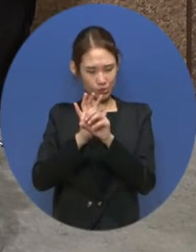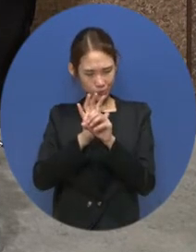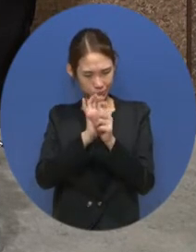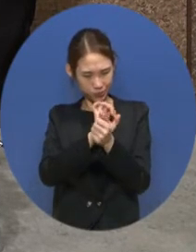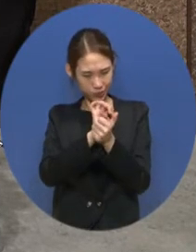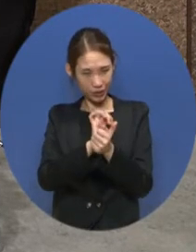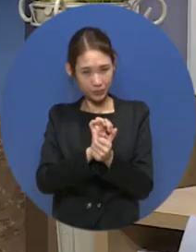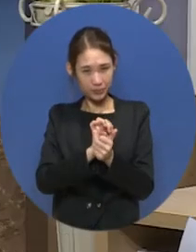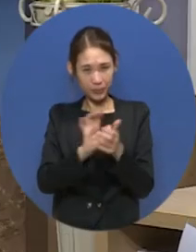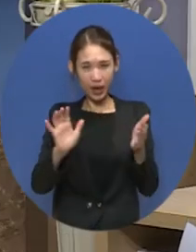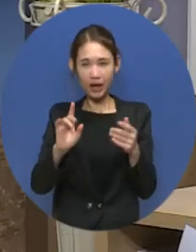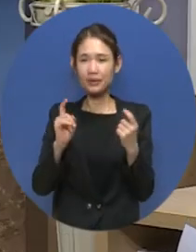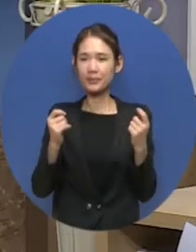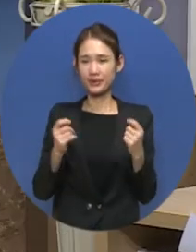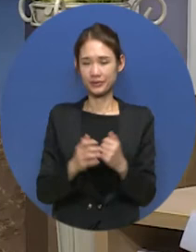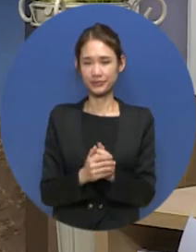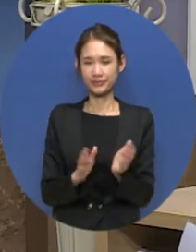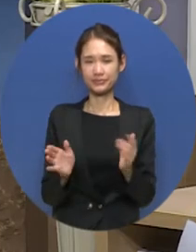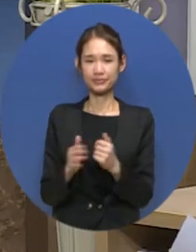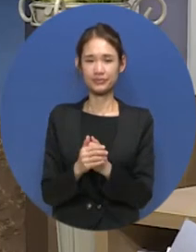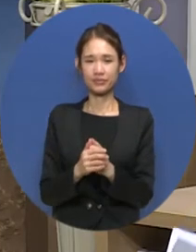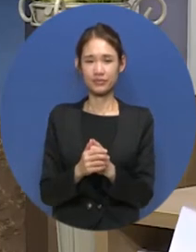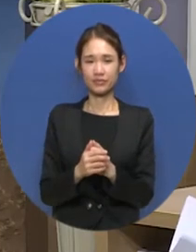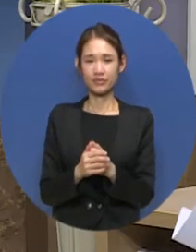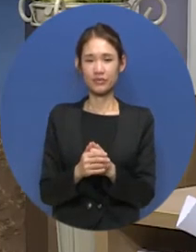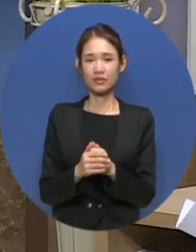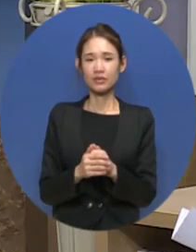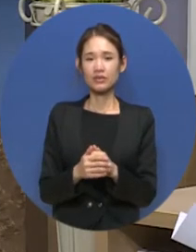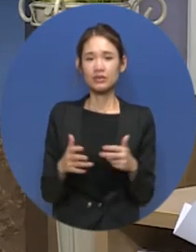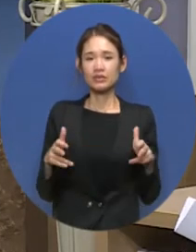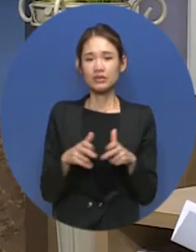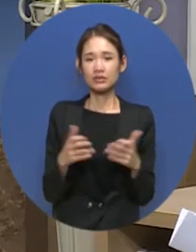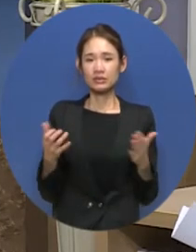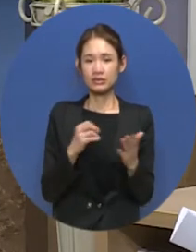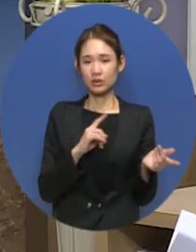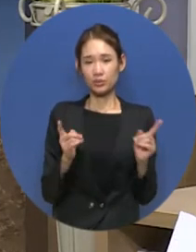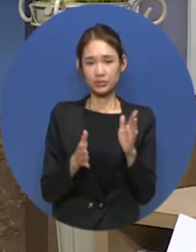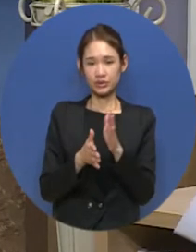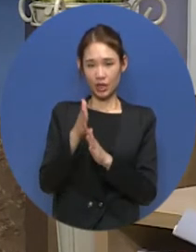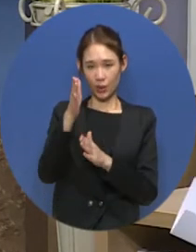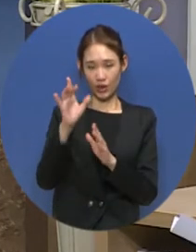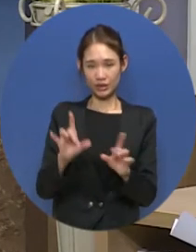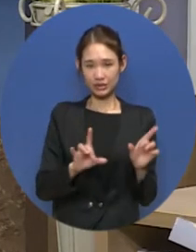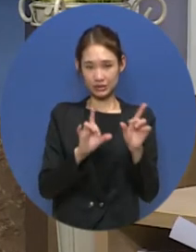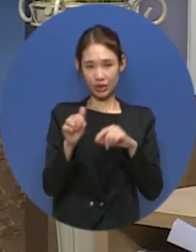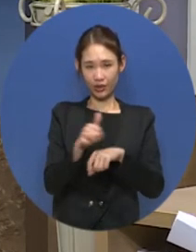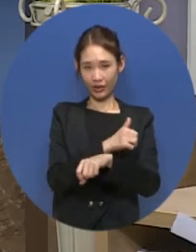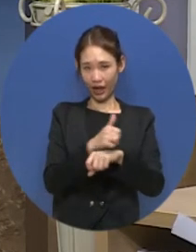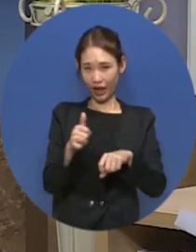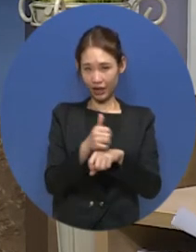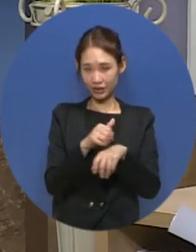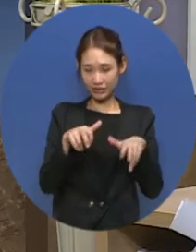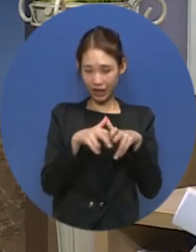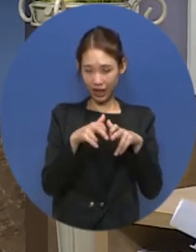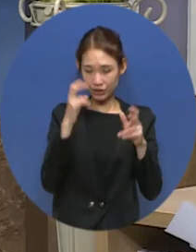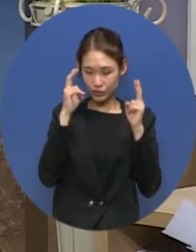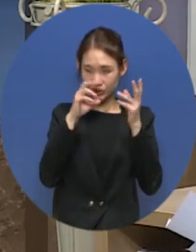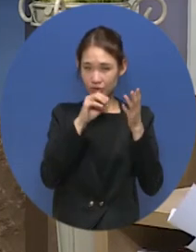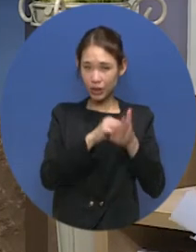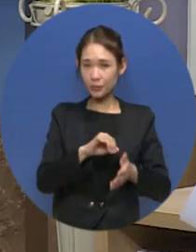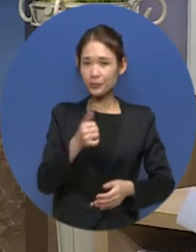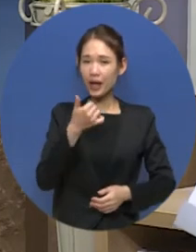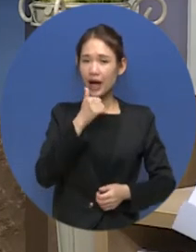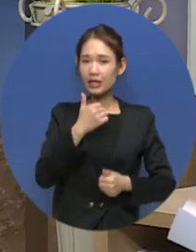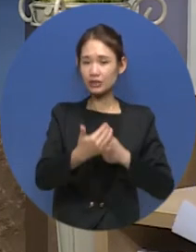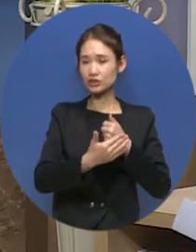건가요? 그렇습니다. 아, 네. 그리고 이제 또이 장애인 직업재활시설에 다니는 장애인들의 취업